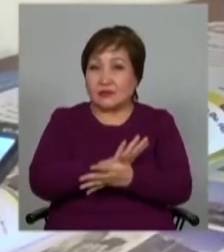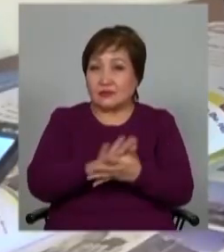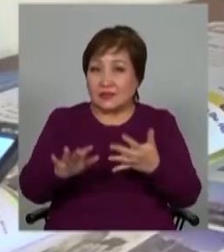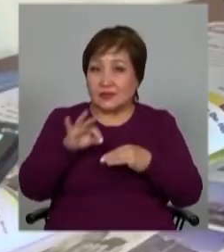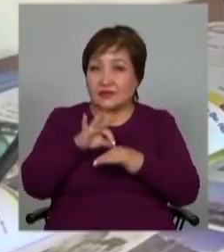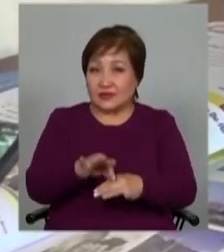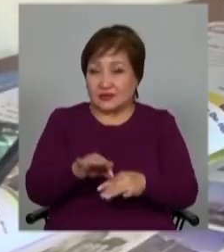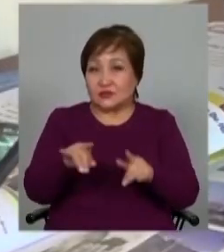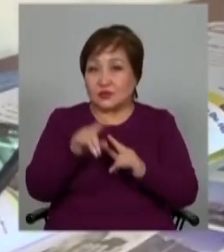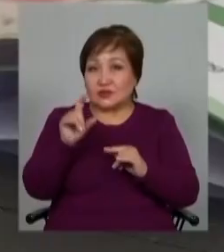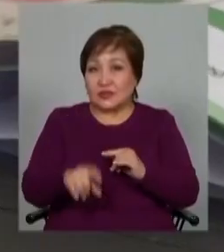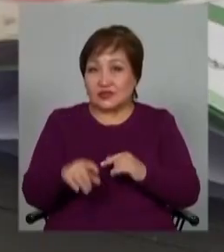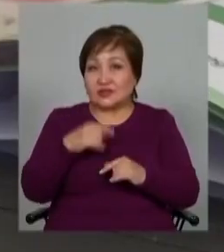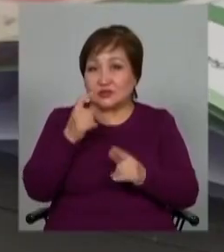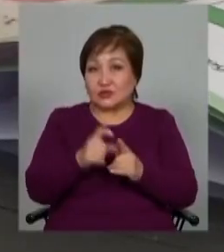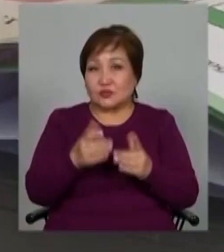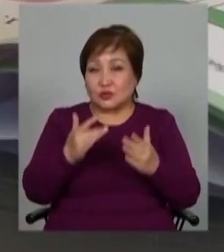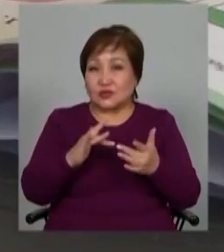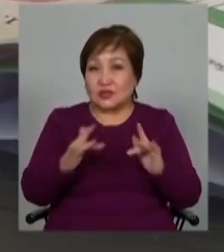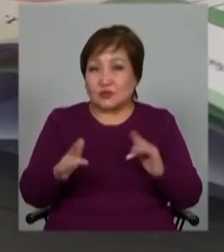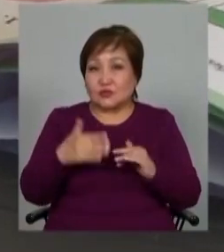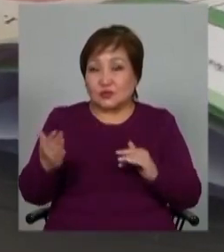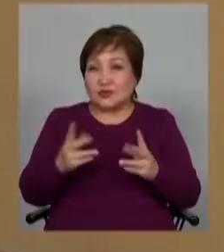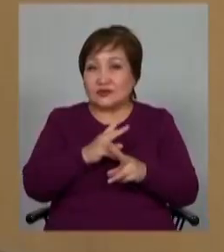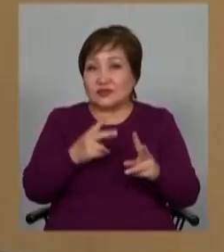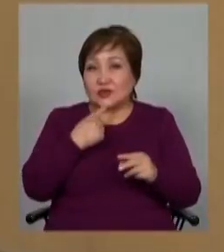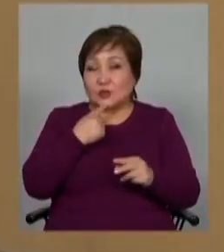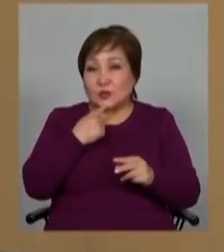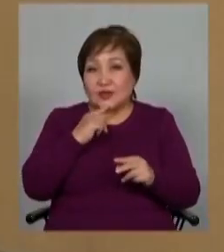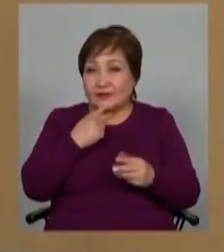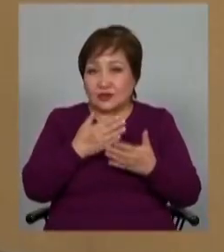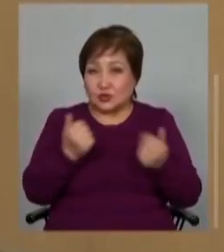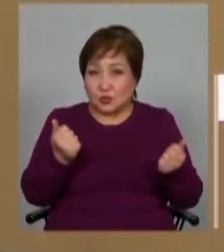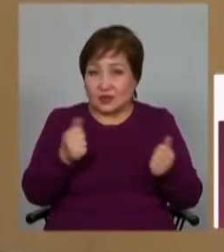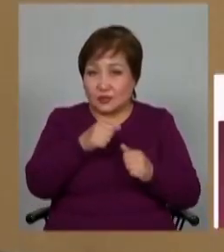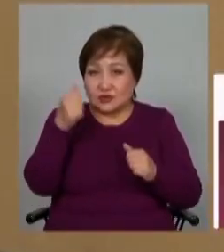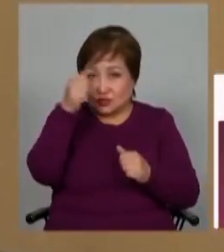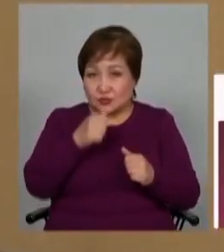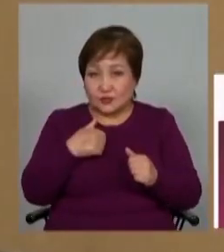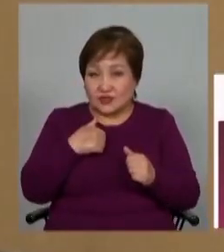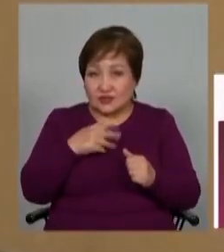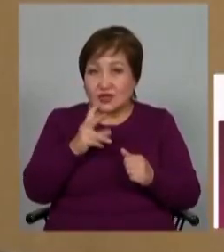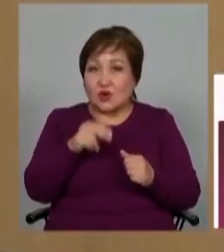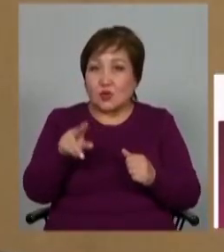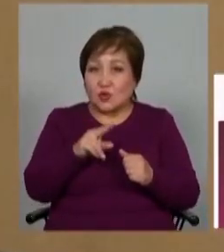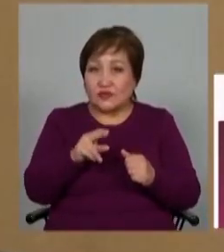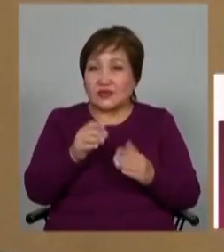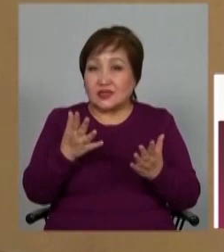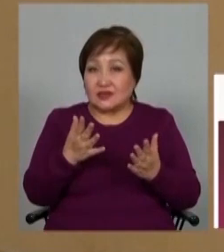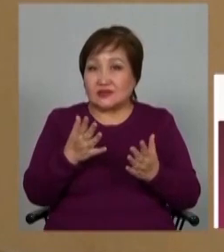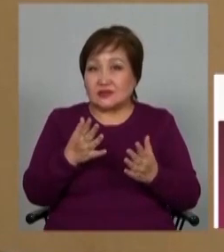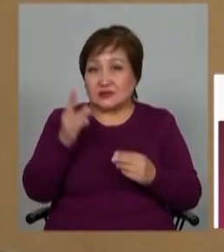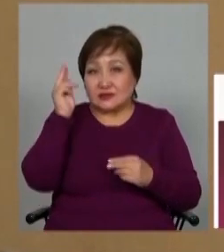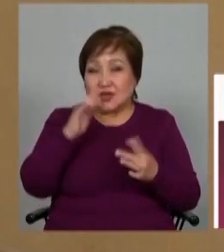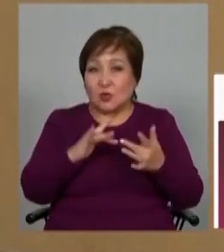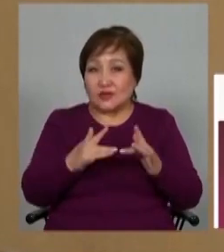білдірген азаматшаның сөзінше, бүгінде ғаламтор жағынан еш қиындық жоқ. Былтыр біз пандемияда онлайн сабақта қатты қиналып кеттік.